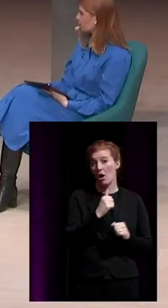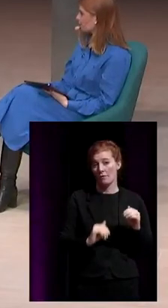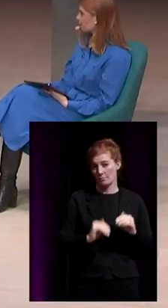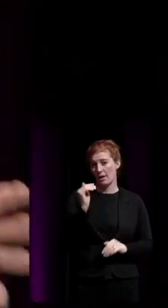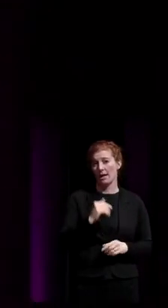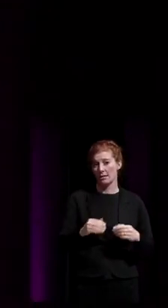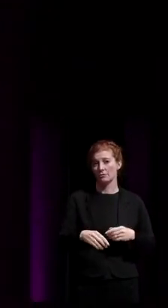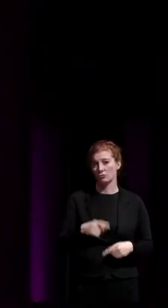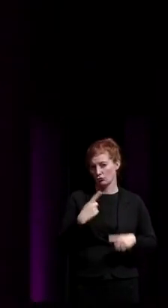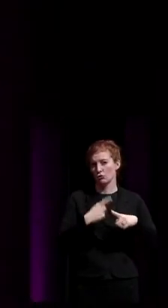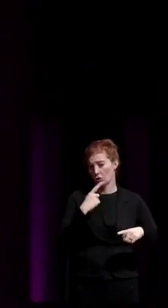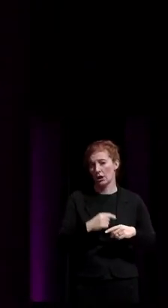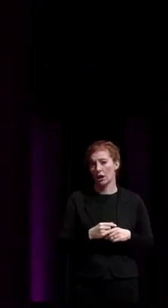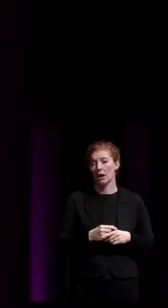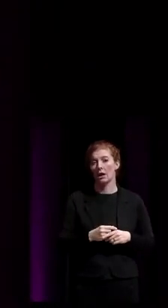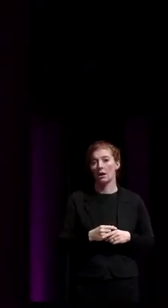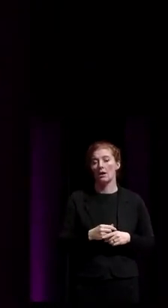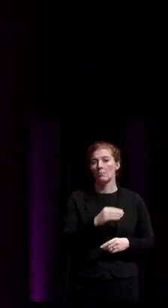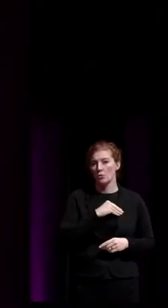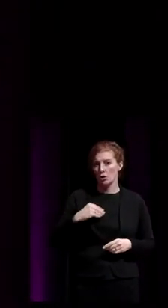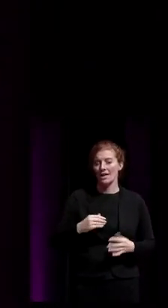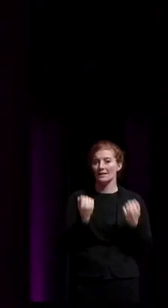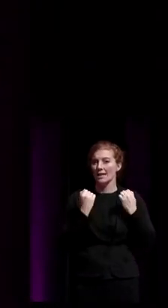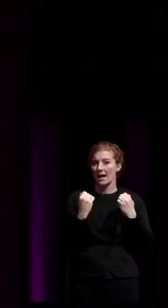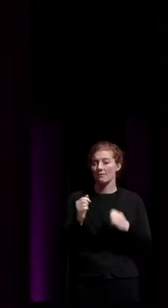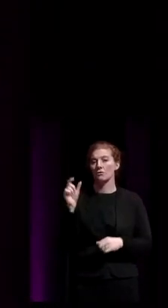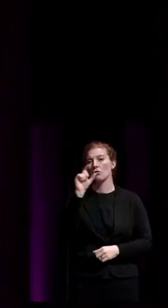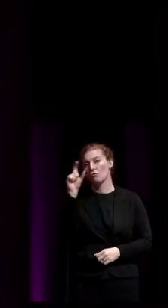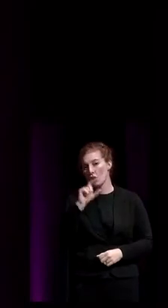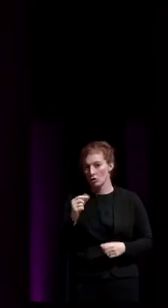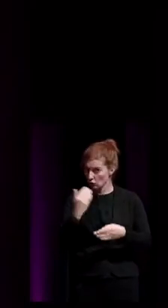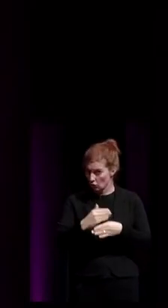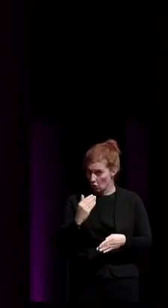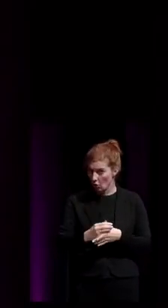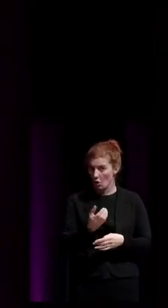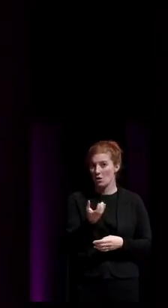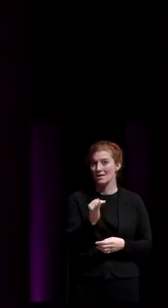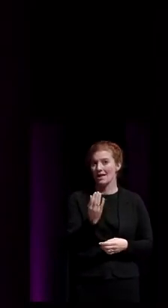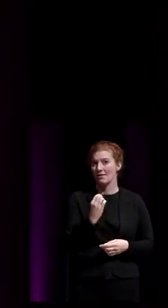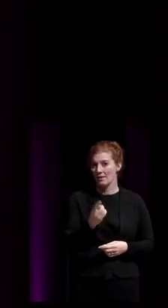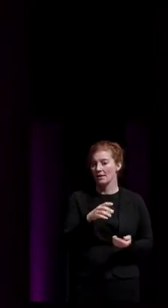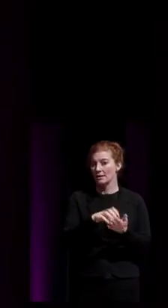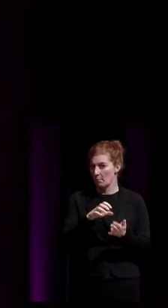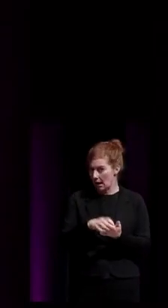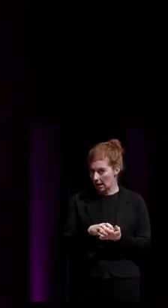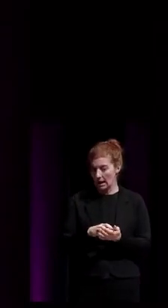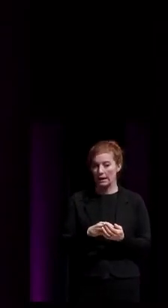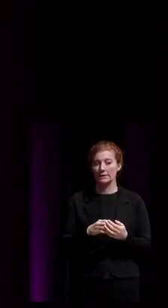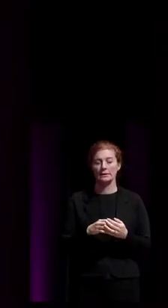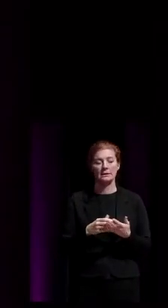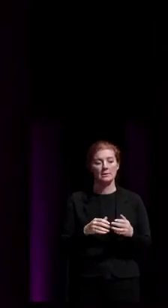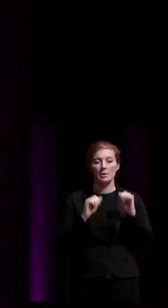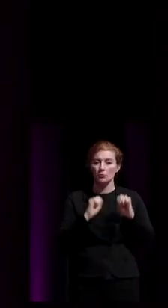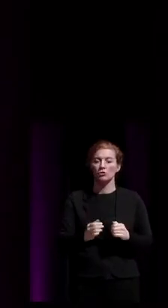det kan jag återkomma till, vi behöver se myndighetskraft, vi behöver se företagens roll, civilsamhället och skapa, alltså göra det lätt att